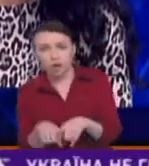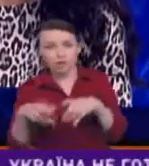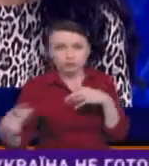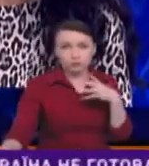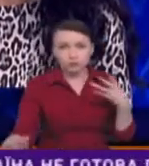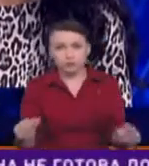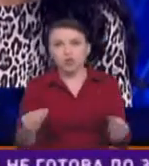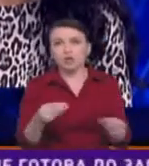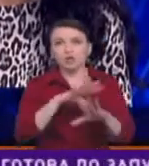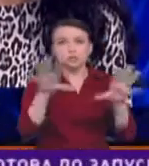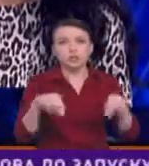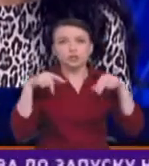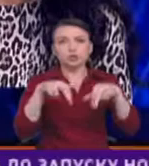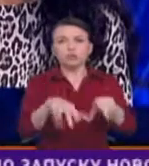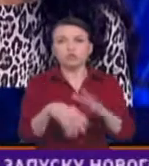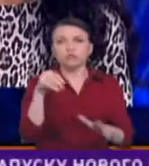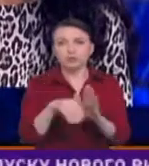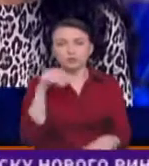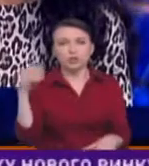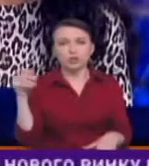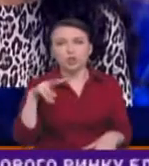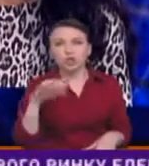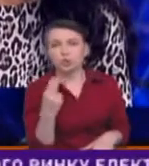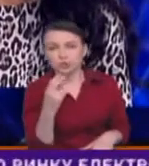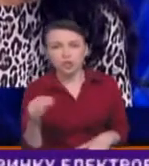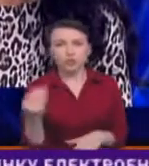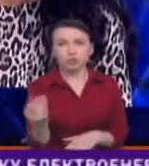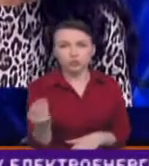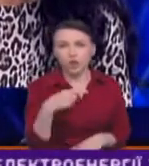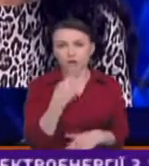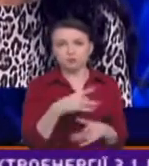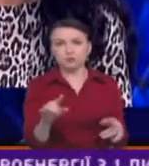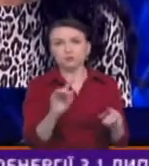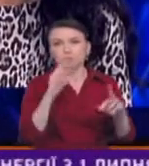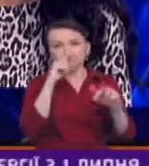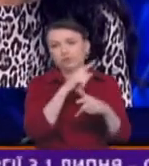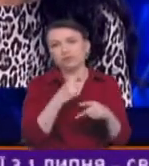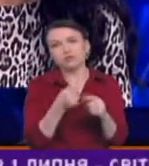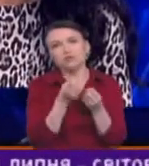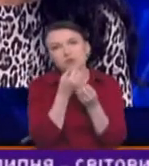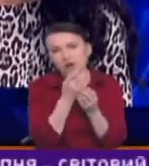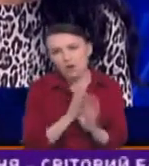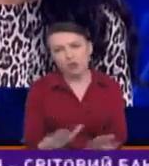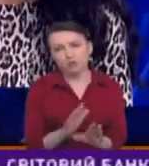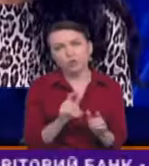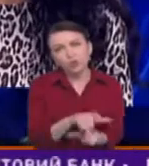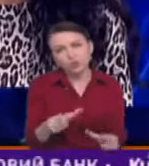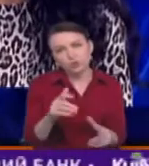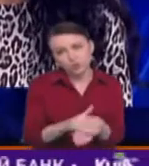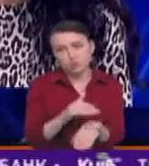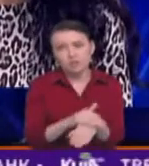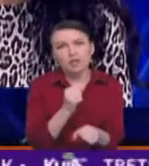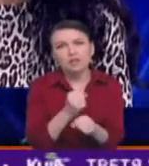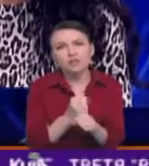всі йдуть на вибори, і Луценко, і Порошенко, а всі кажуть, що це неправильно. Ну це не гарно, люди добрі, не